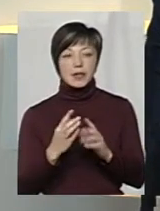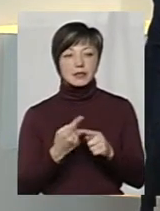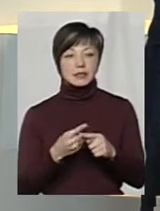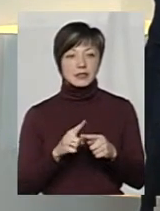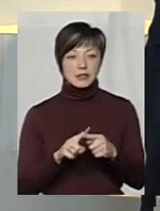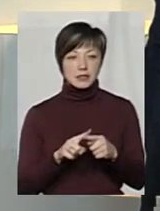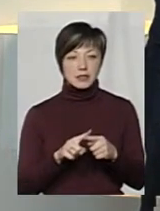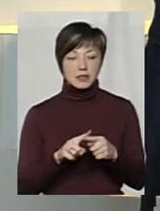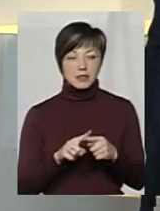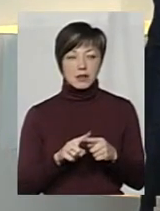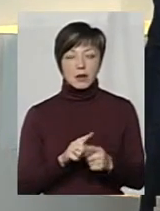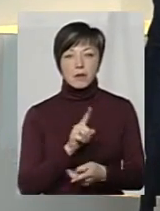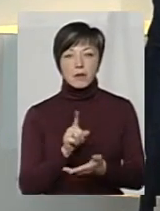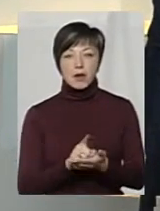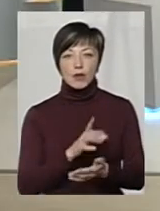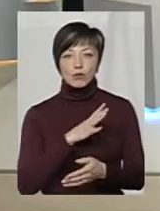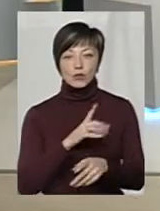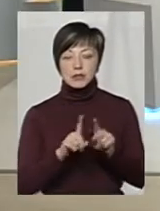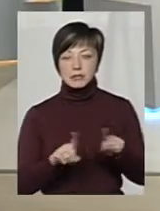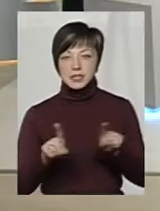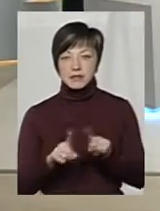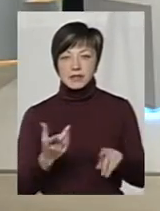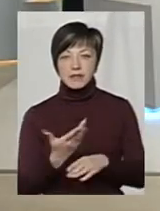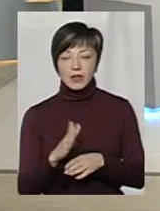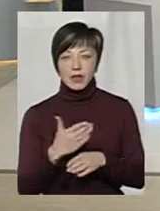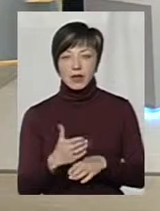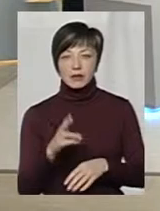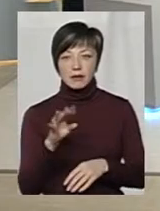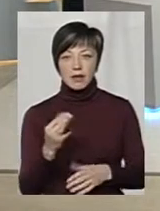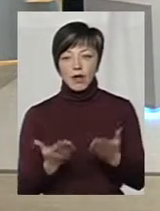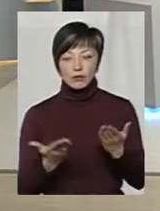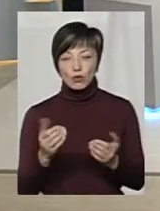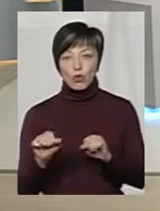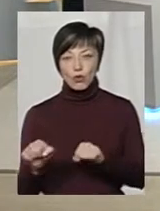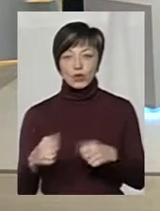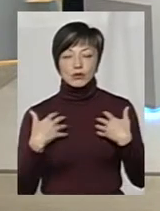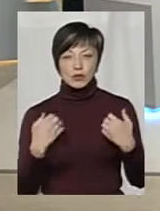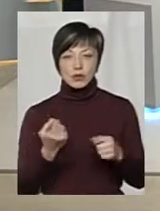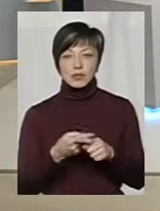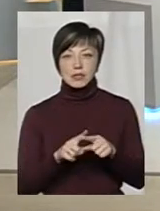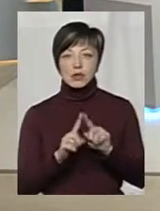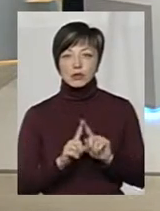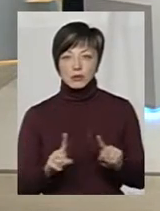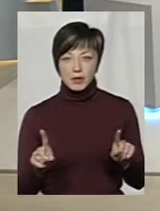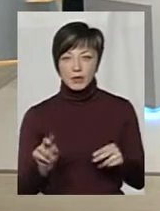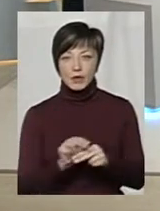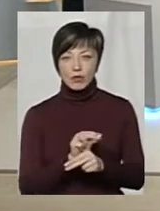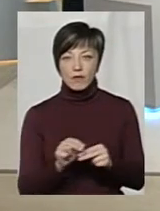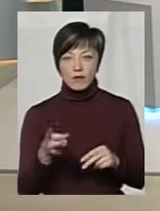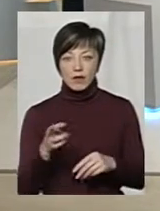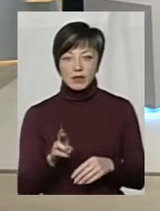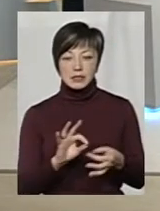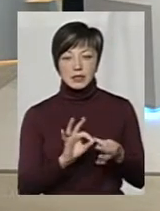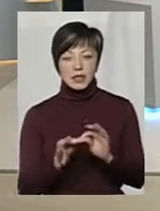це, ну, мають бути такі специфічні видатки. Якщо охорона здоров'я, то це особливе лікування, саме